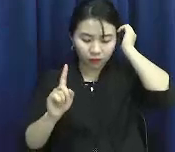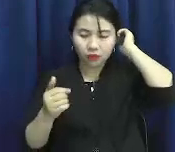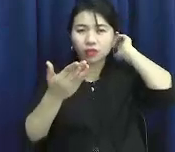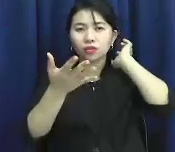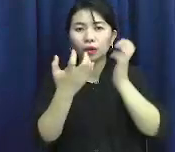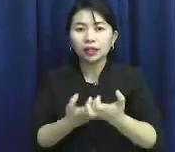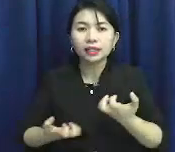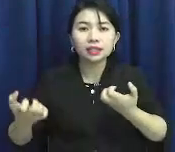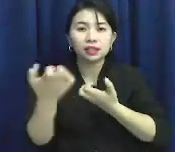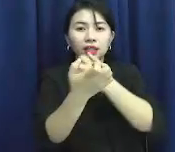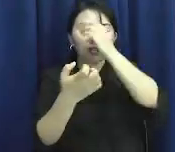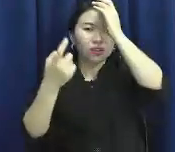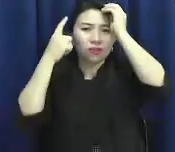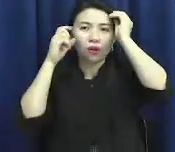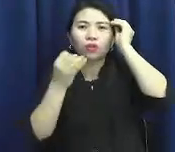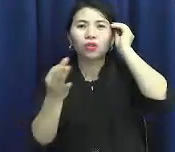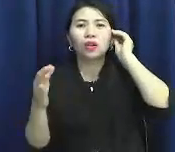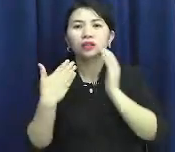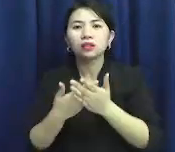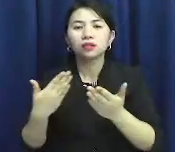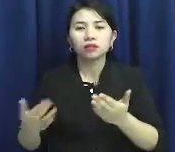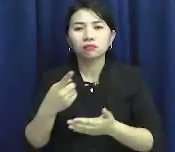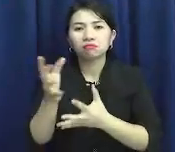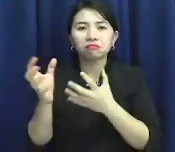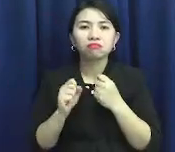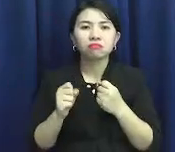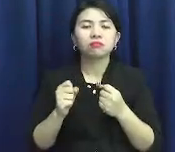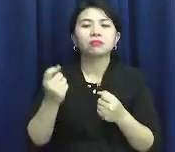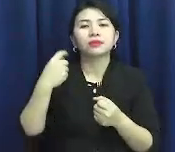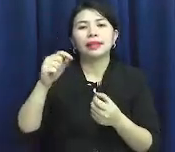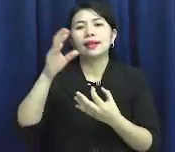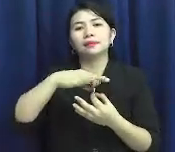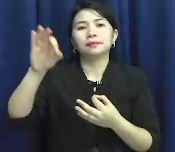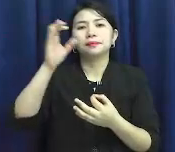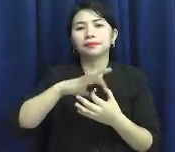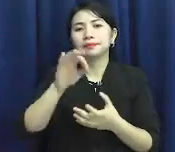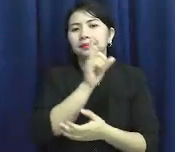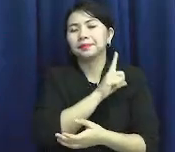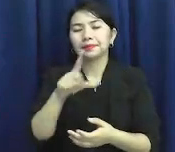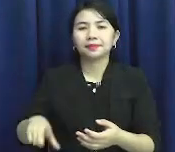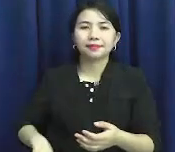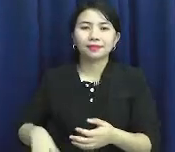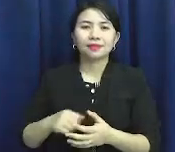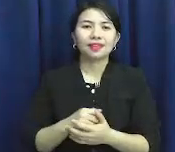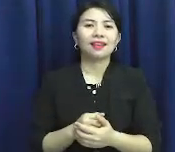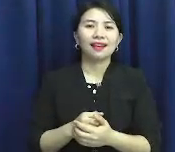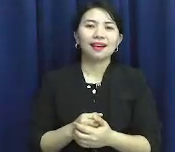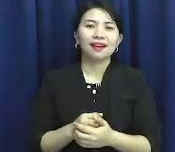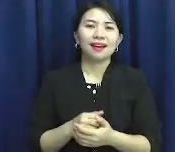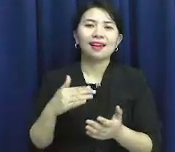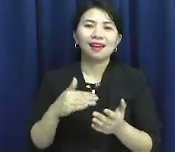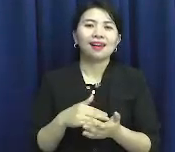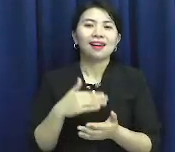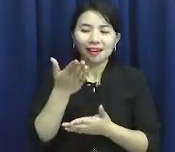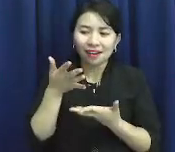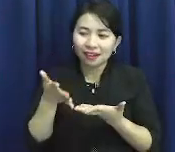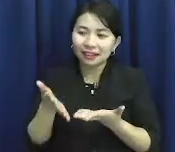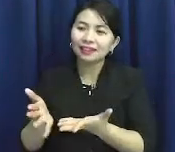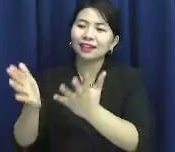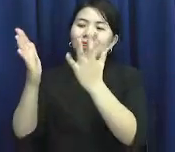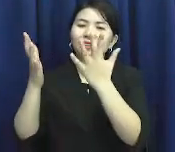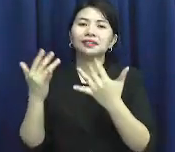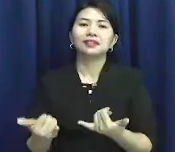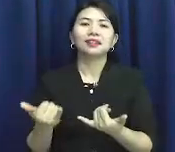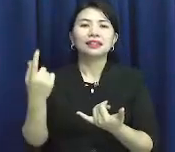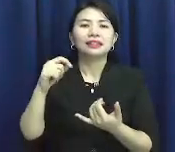for the sake of those things? It is the Spirit of the Lord. Akalain nyo, hinayaan ninyo na magkaroon kayo